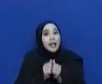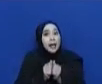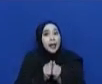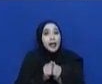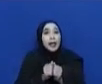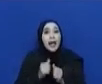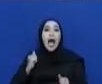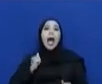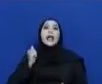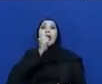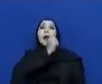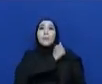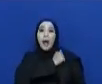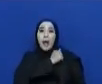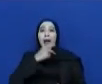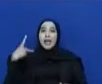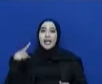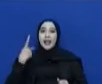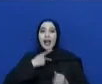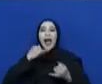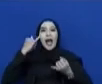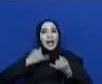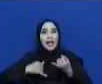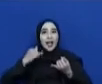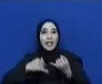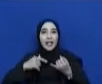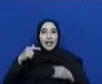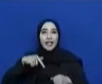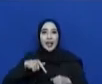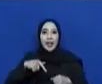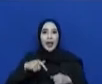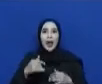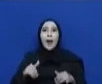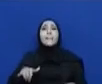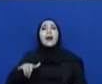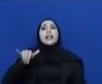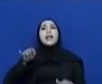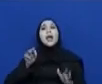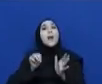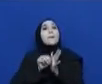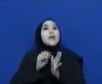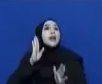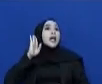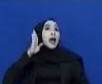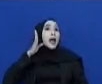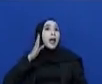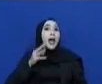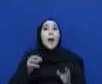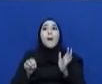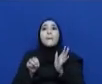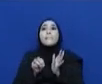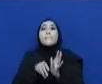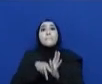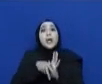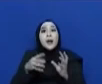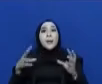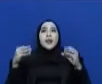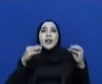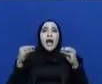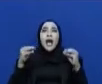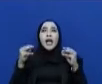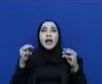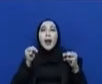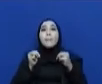kita akhir-akhir ini masih seringki mendengar perbincangan tentang masyarakat atau